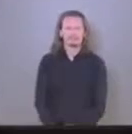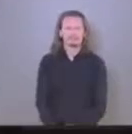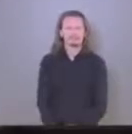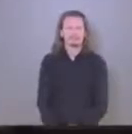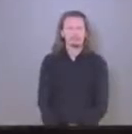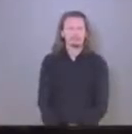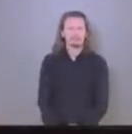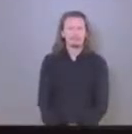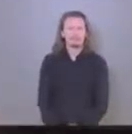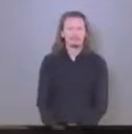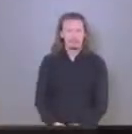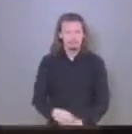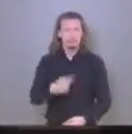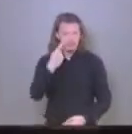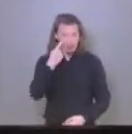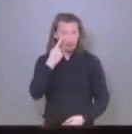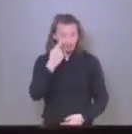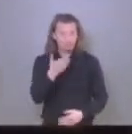Voyez-vous,